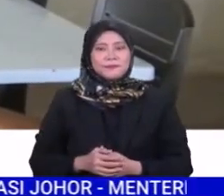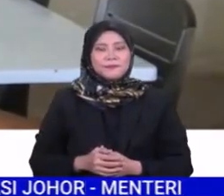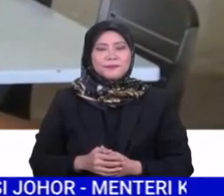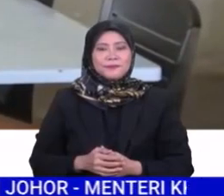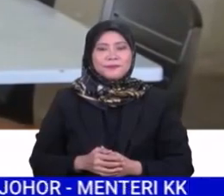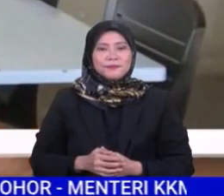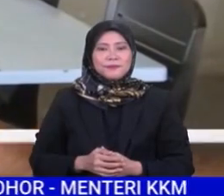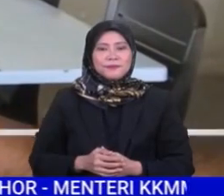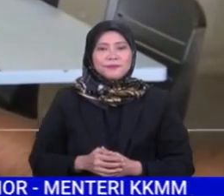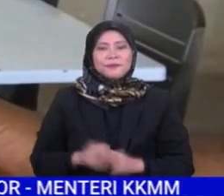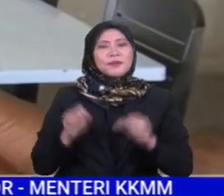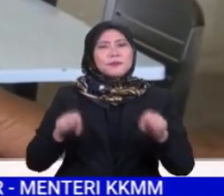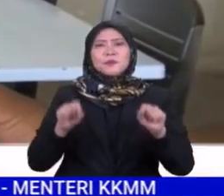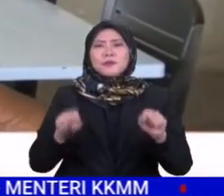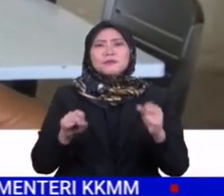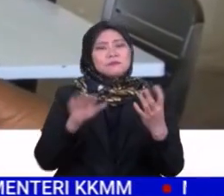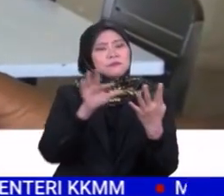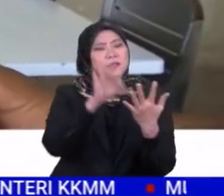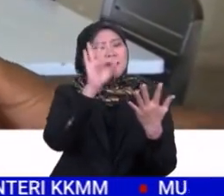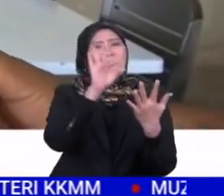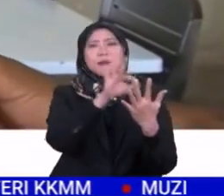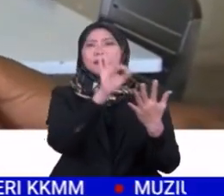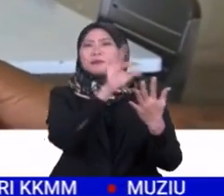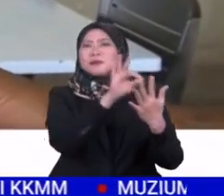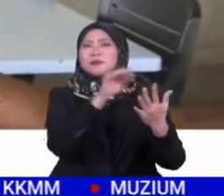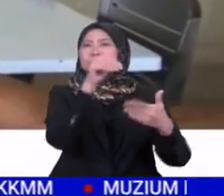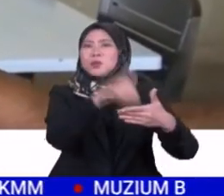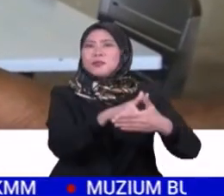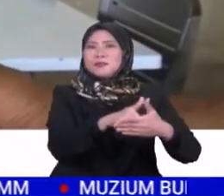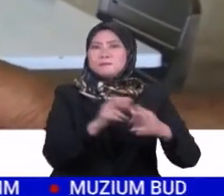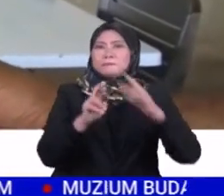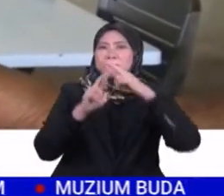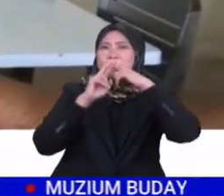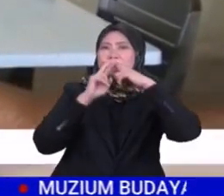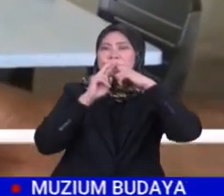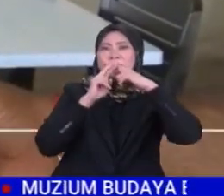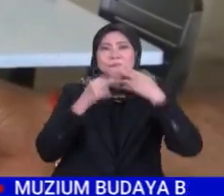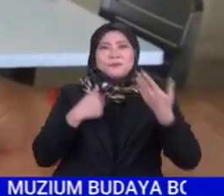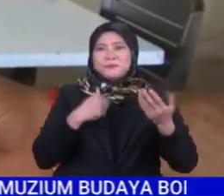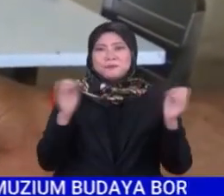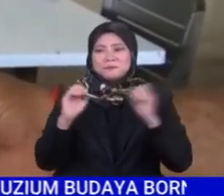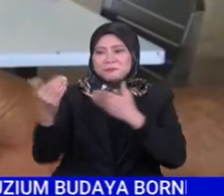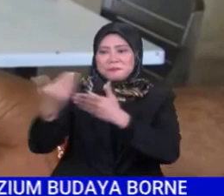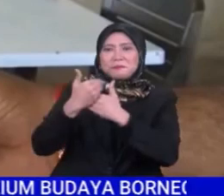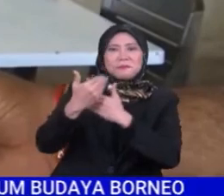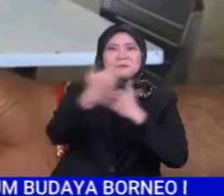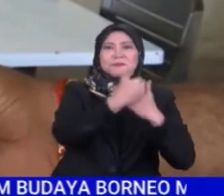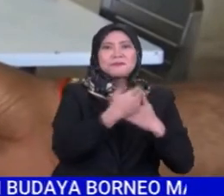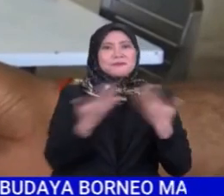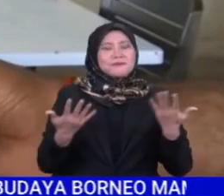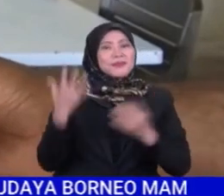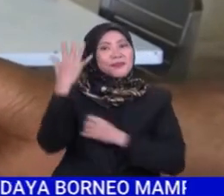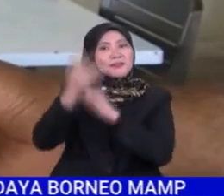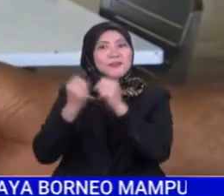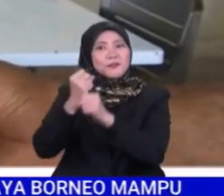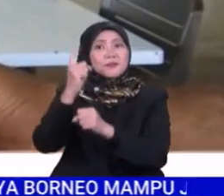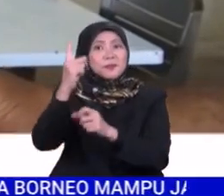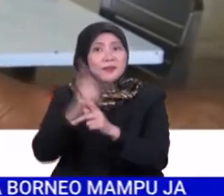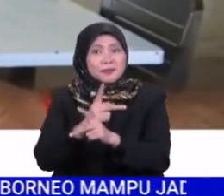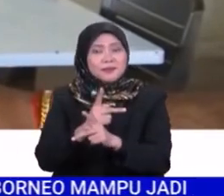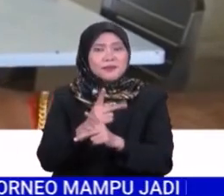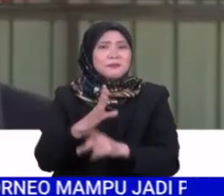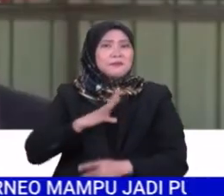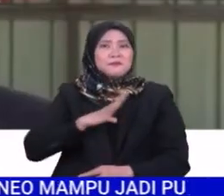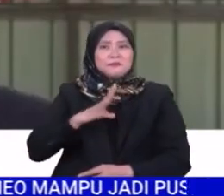Kita boleh pilih lah apa yang kita nak undi lah. Memang rahsia kan. Bagi diri akak tak ada ganggu lah. Macam seronok 5 tahun sekali tu, okey